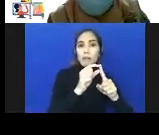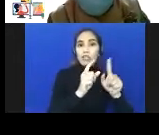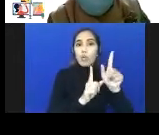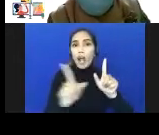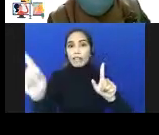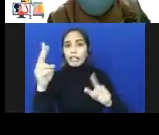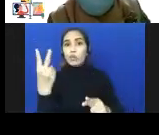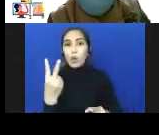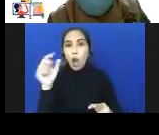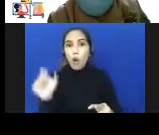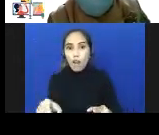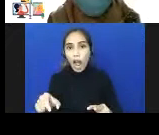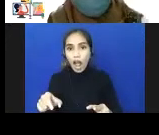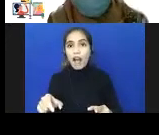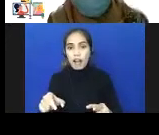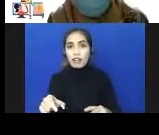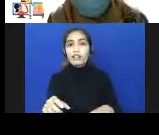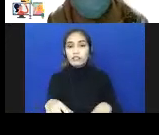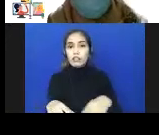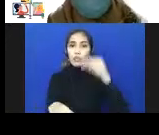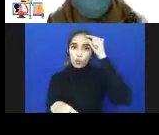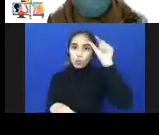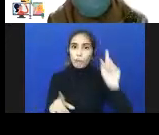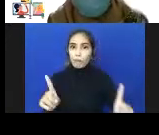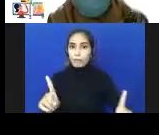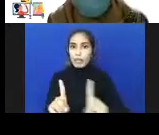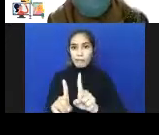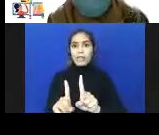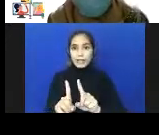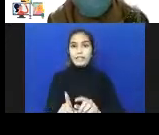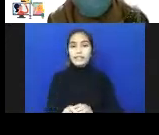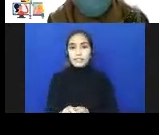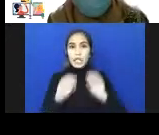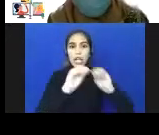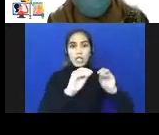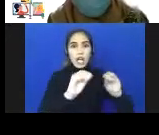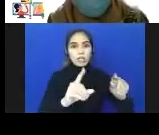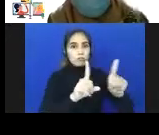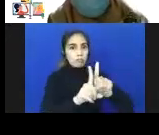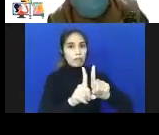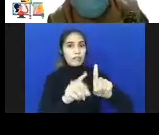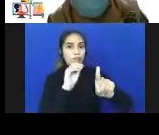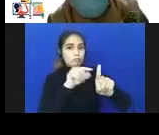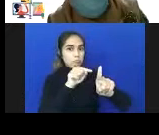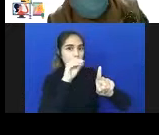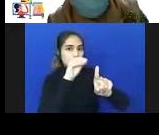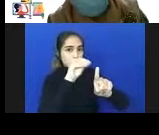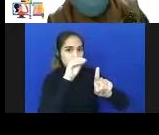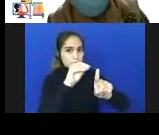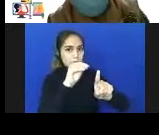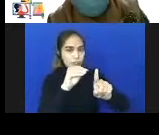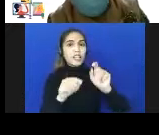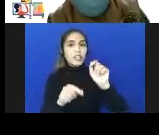yang OJT untuk menjadi pendamping di puskesmas. Untuk fasilitator nasionalnya Dr. Ade